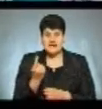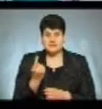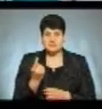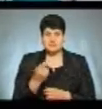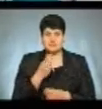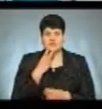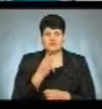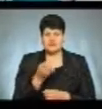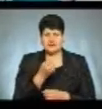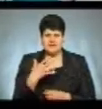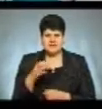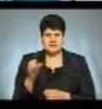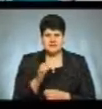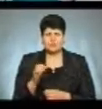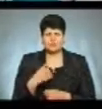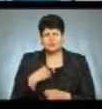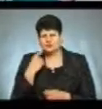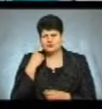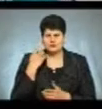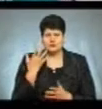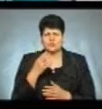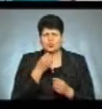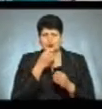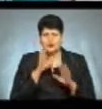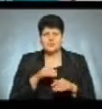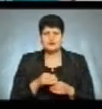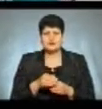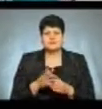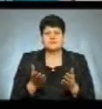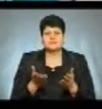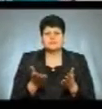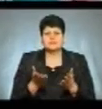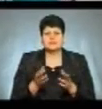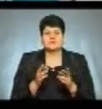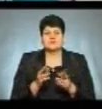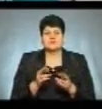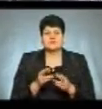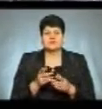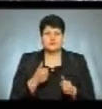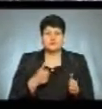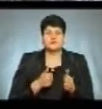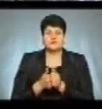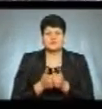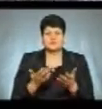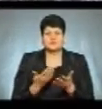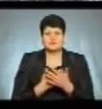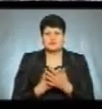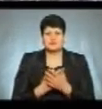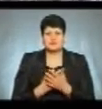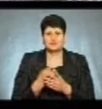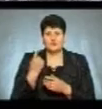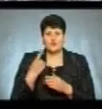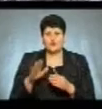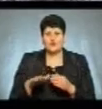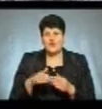дивлюся 15 секунд, ну, думаю, ну, добре, та не обідно вже, як він його дожене, тому що йому, напевно, одною